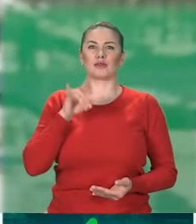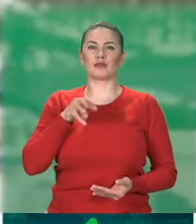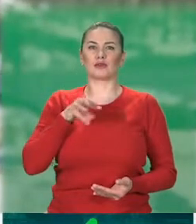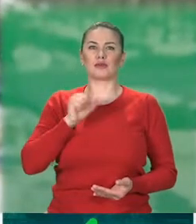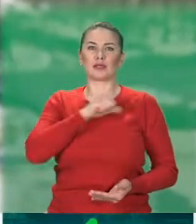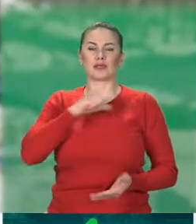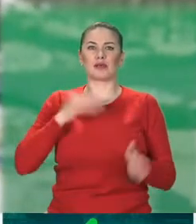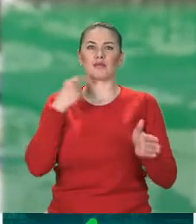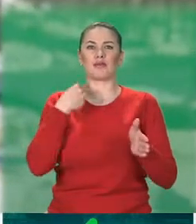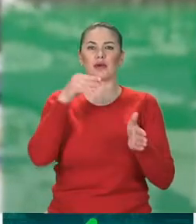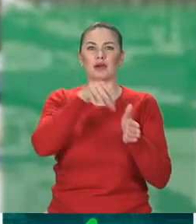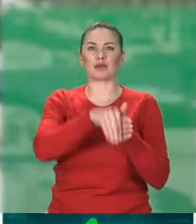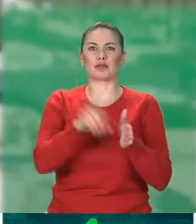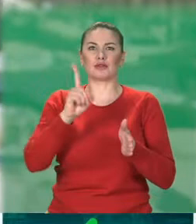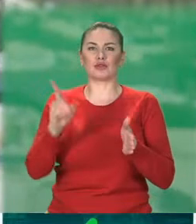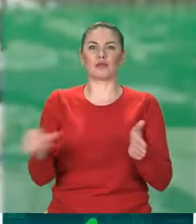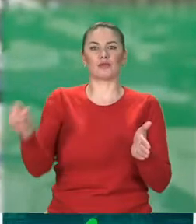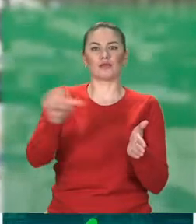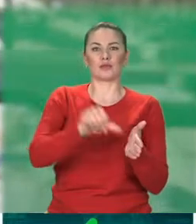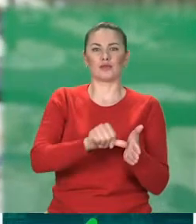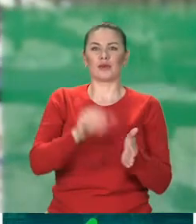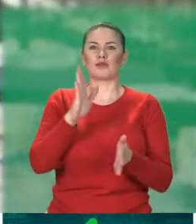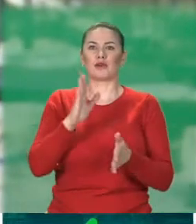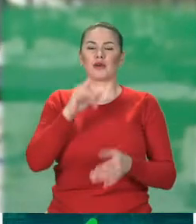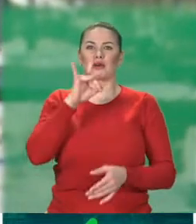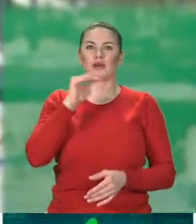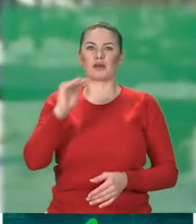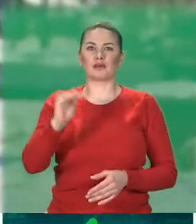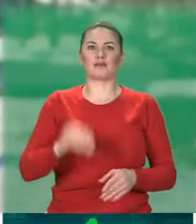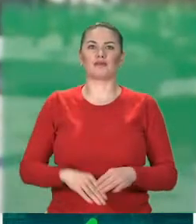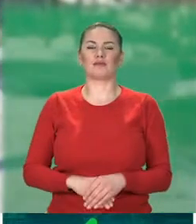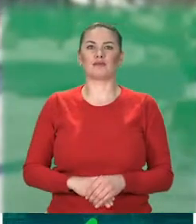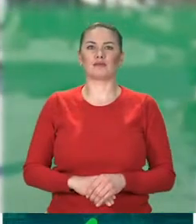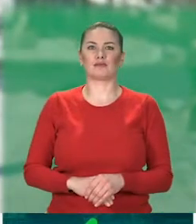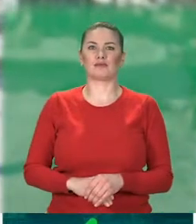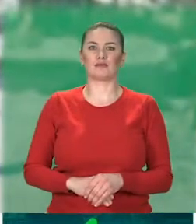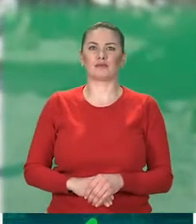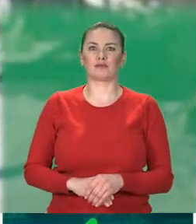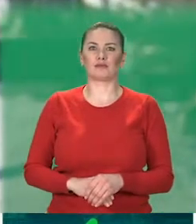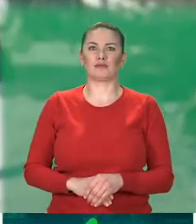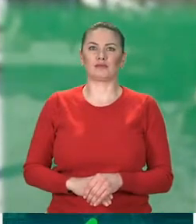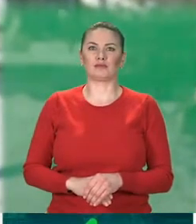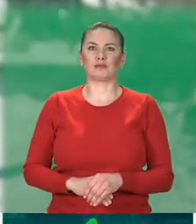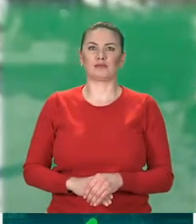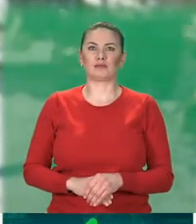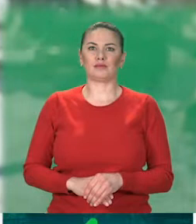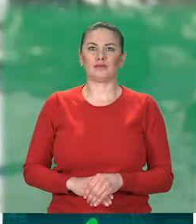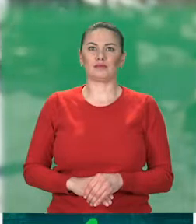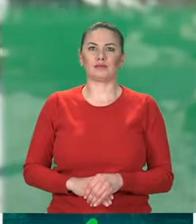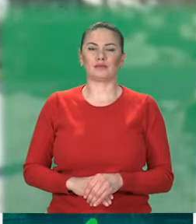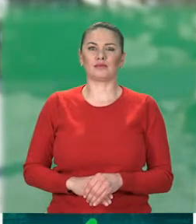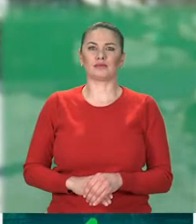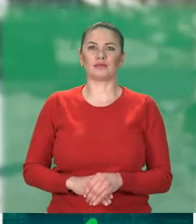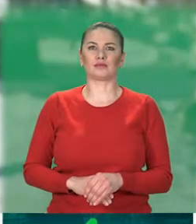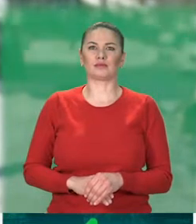стране. То есть они не были довольны политикой Украины. Ну, там происходили довольно-таки неприятные события, но